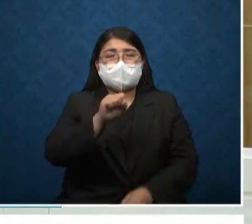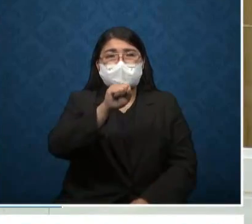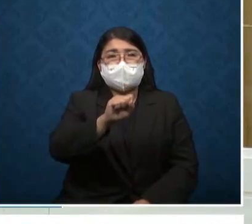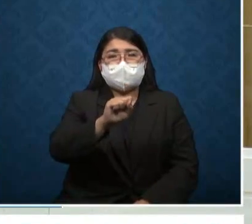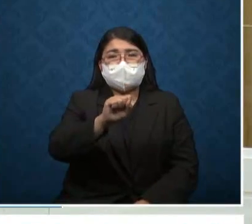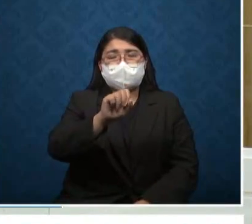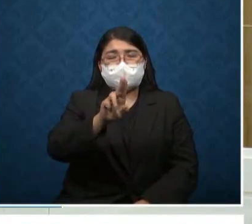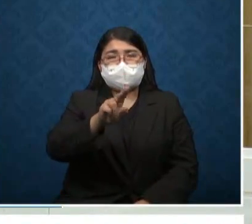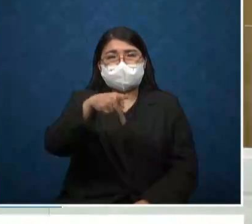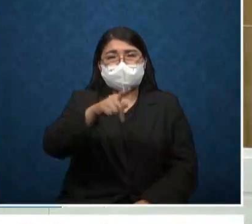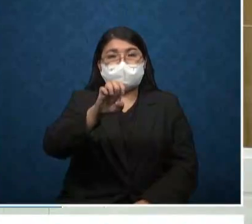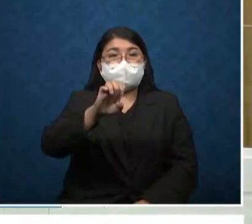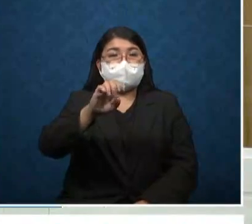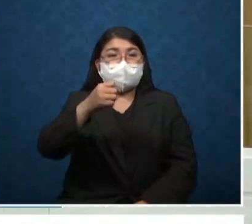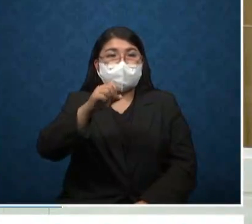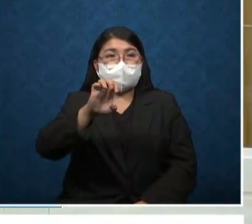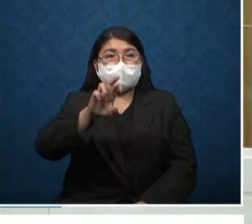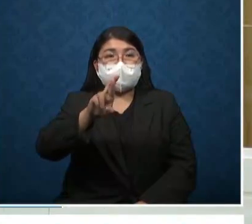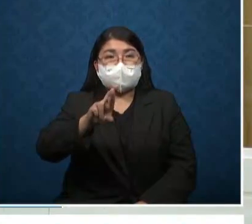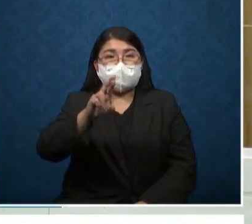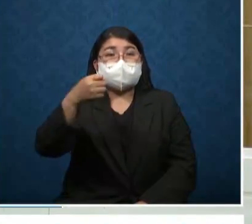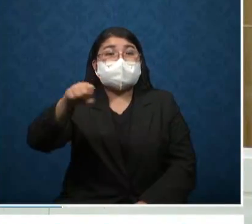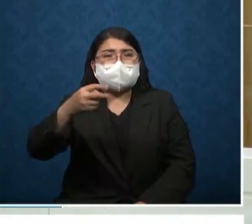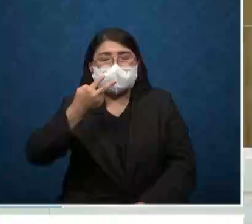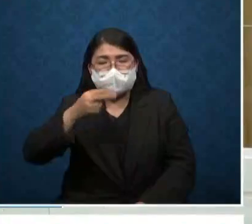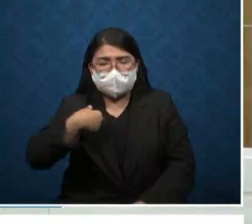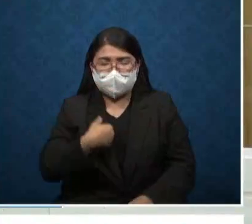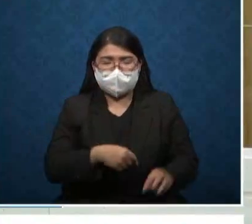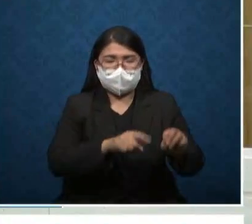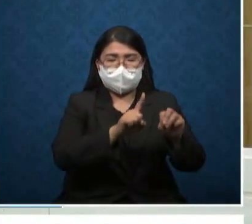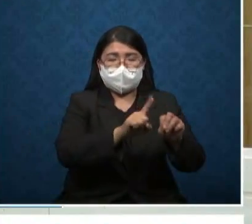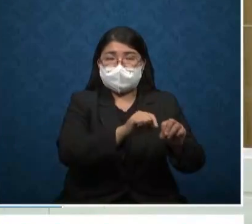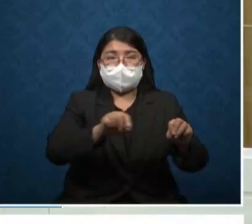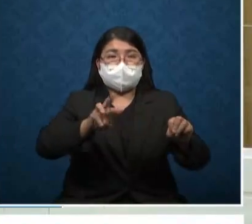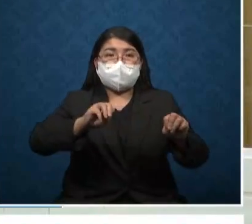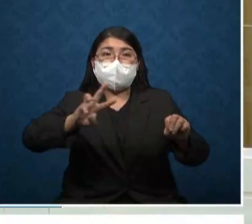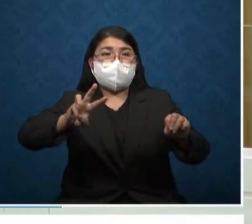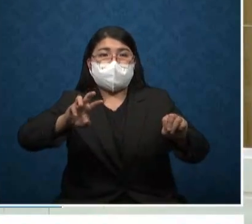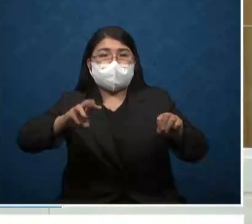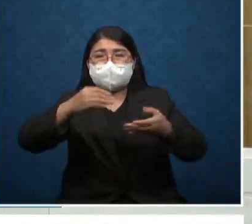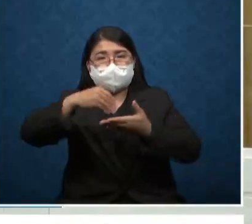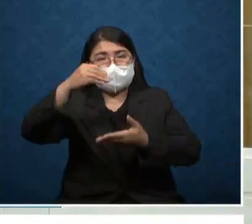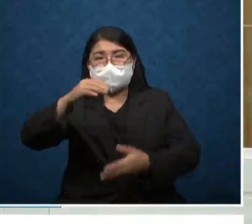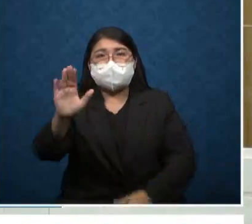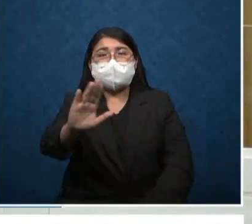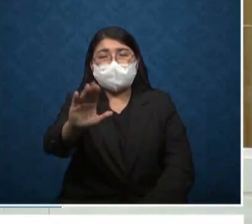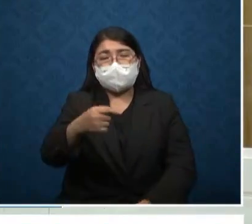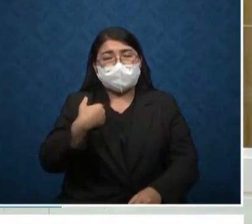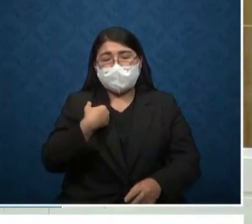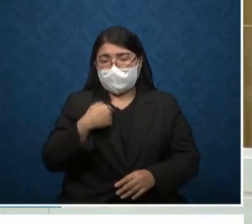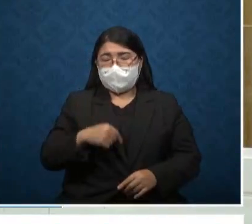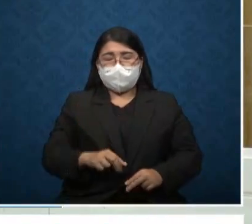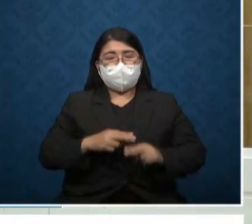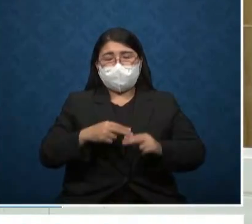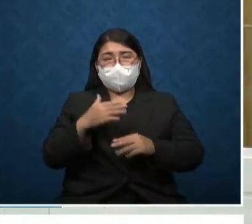่งทเรามีคามม่หวงวาเขาไมจะเปนตองม.1, 2, 3, 4, 5 นะครัแต่lahเขไปใละครับเขาสามาถพัฒนาตัอยไปไล